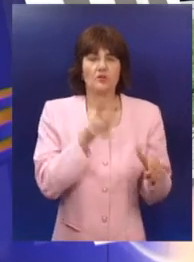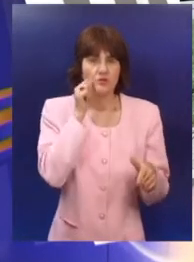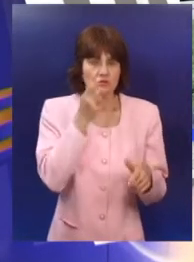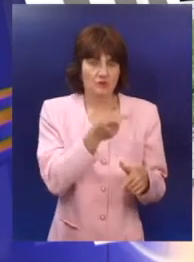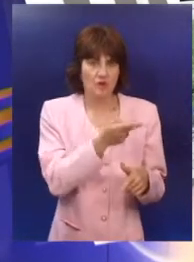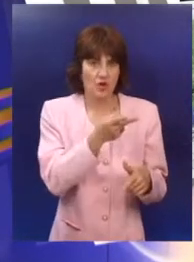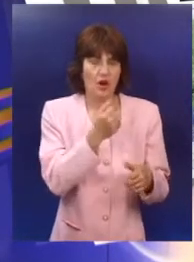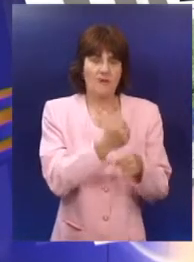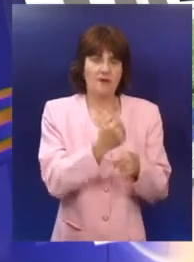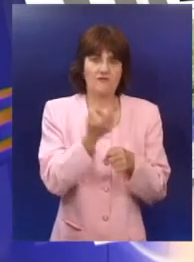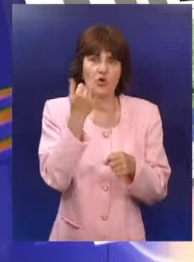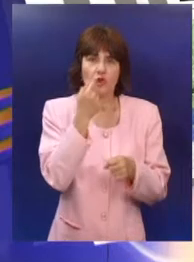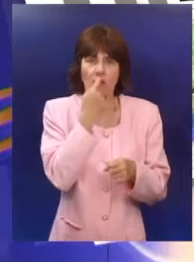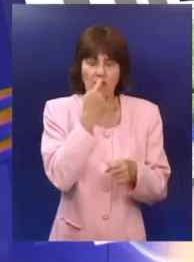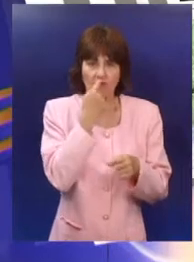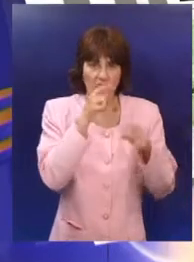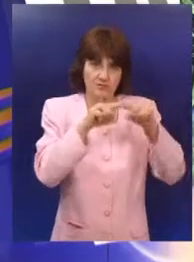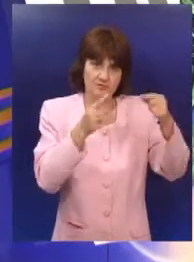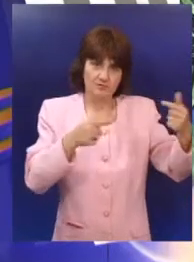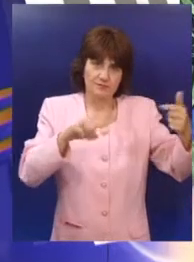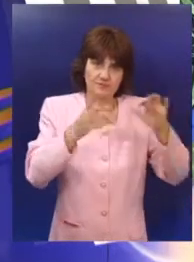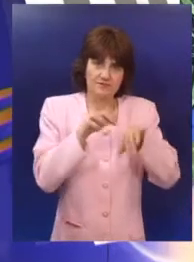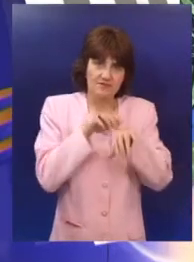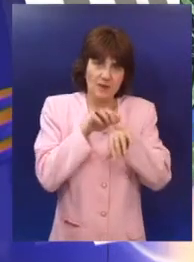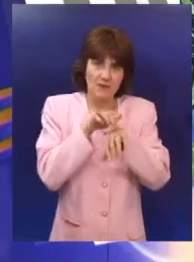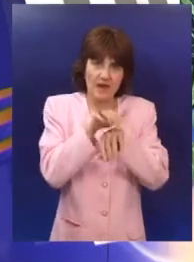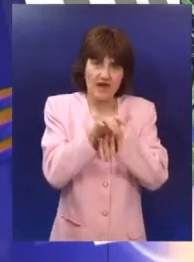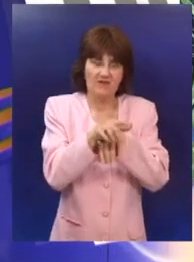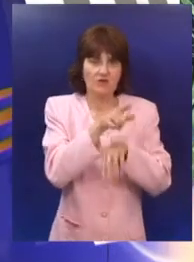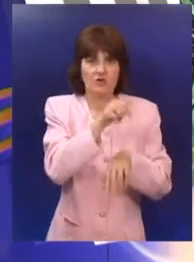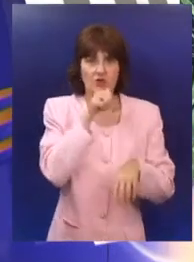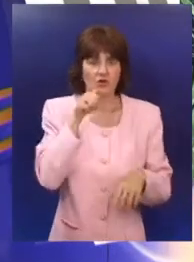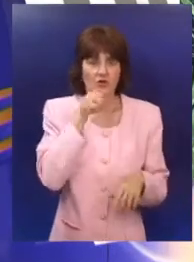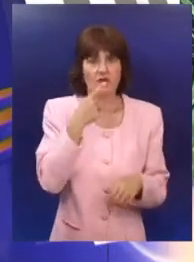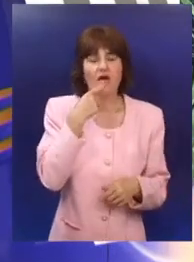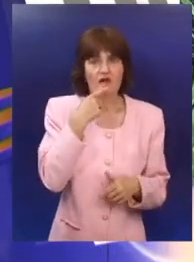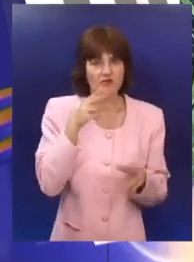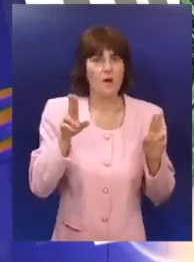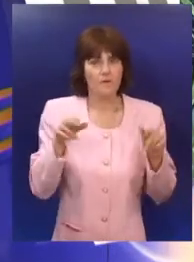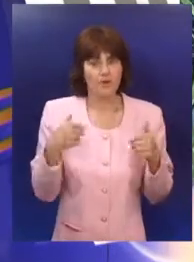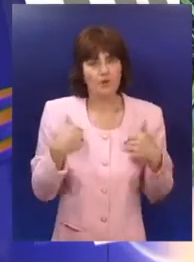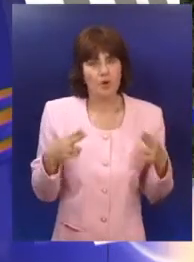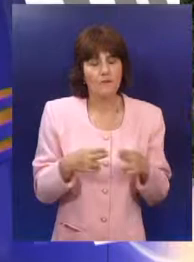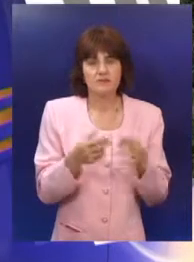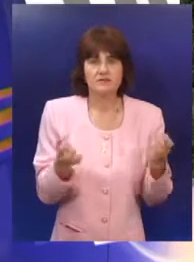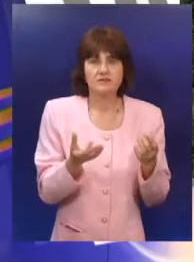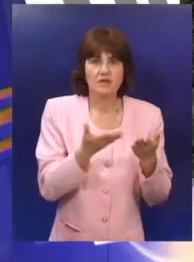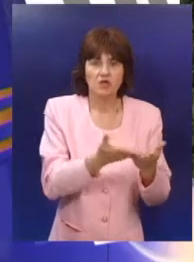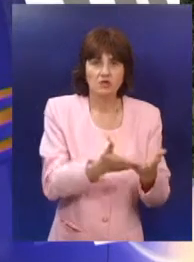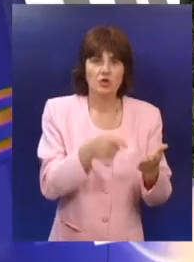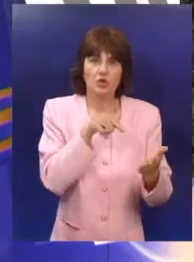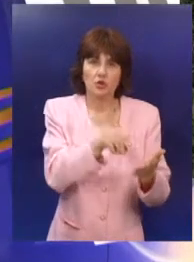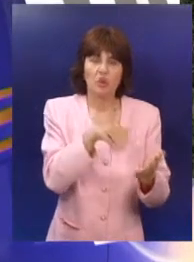Goran Vuletić su izradili Eko Mrava. Reč je o projektu koji je podržao grad. Na ovaj način će građani moći da se upoznaju sa